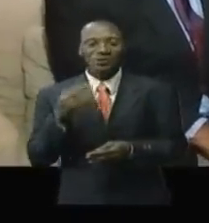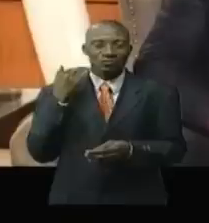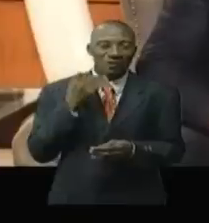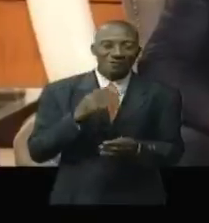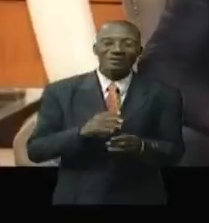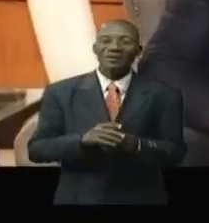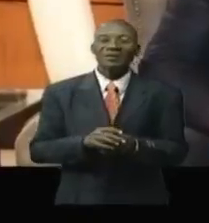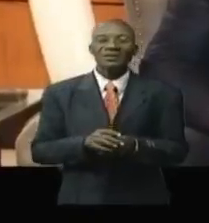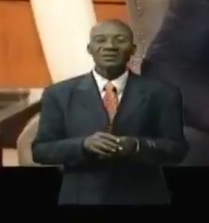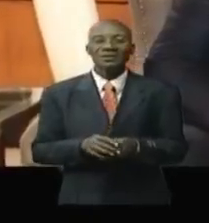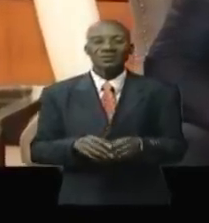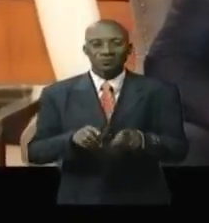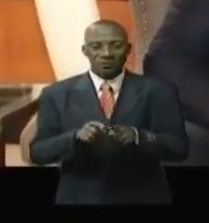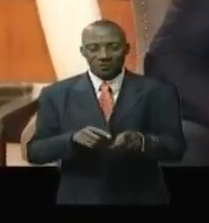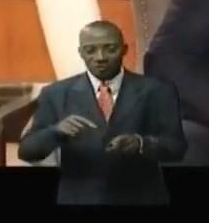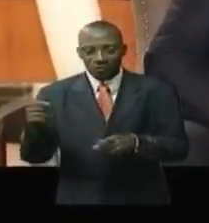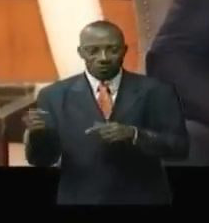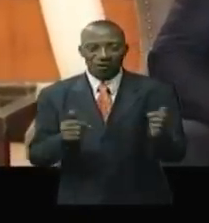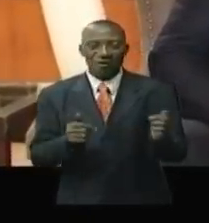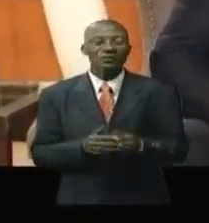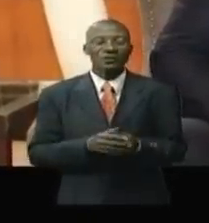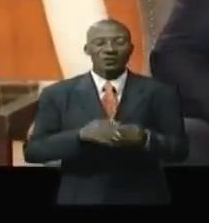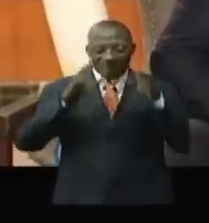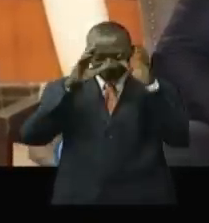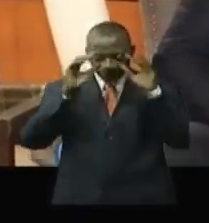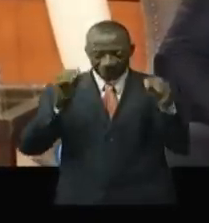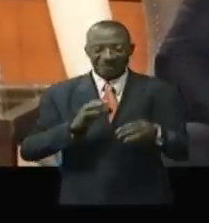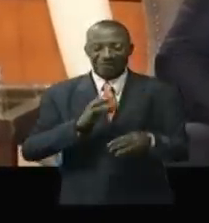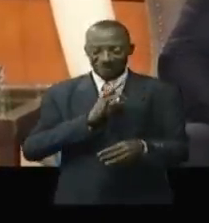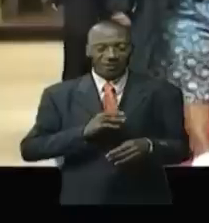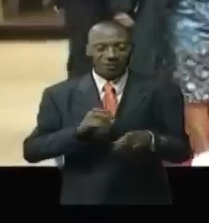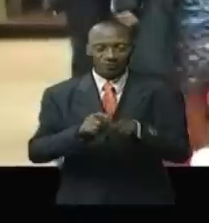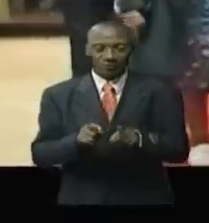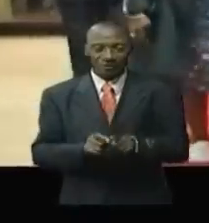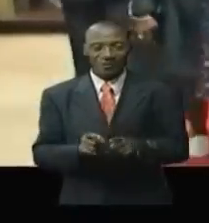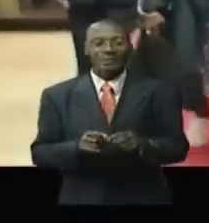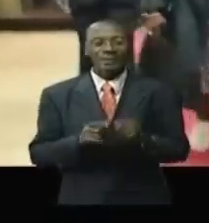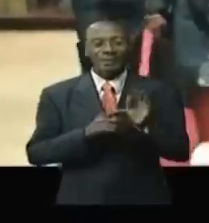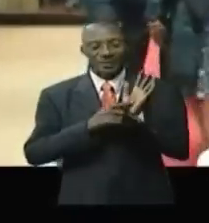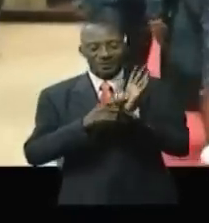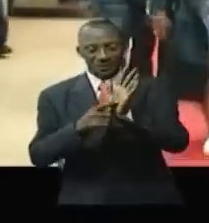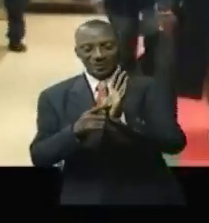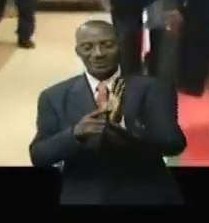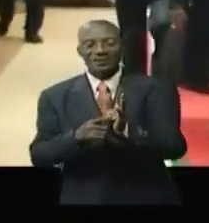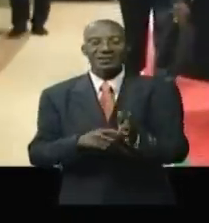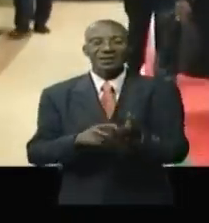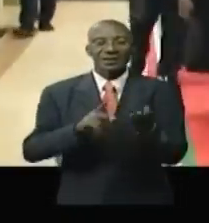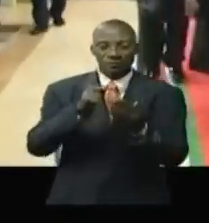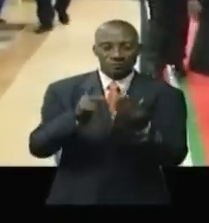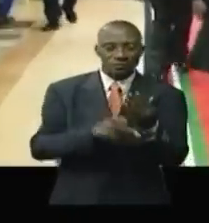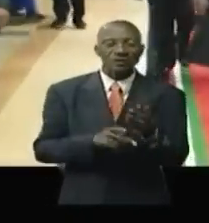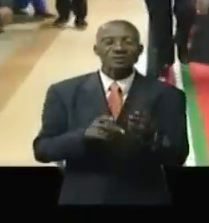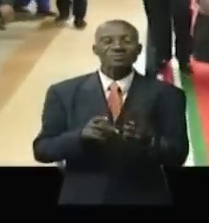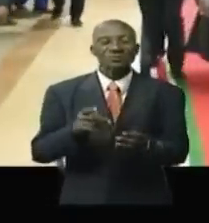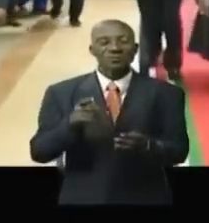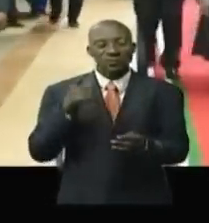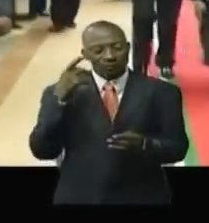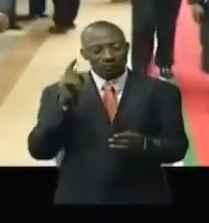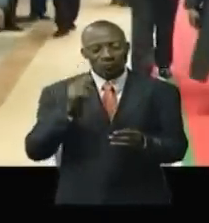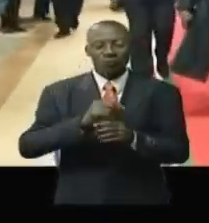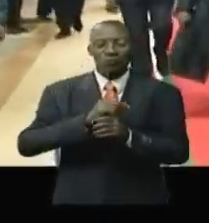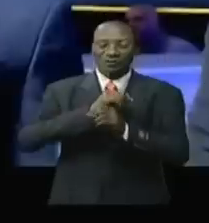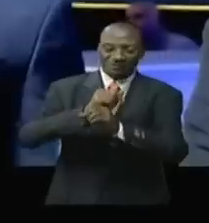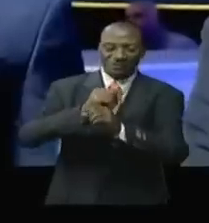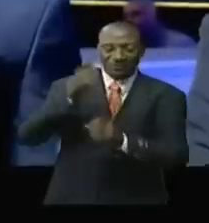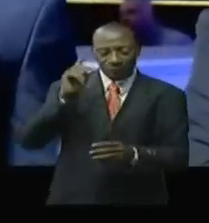Tanzanie, le président Félix-Antoine Tshisekedi Tshilombo va dénoncer les doubles jeux de certains voisins et surtout exiger les